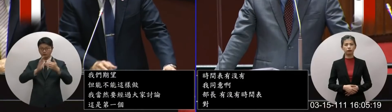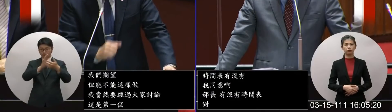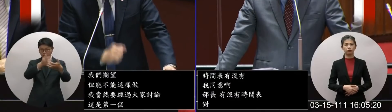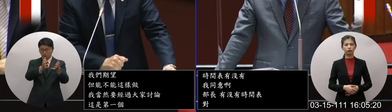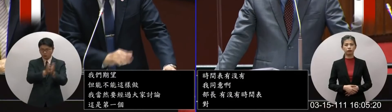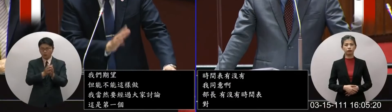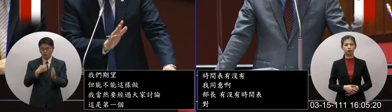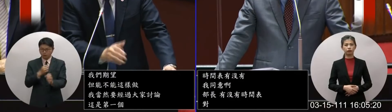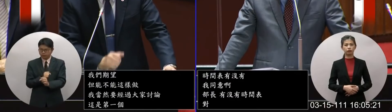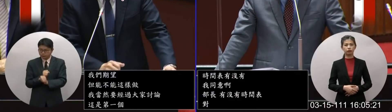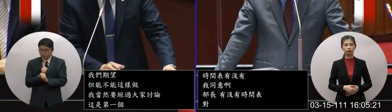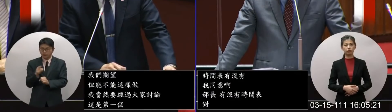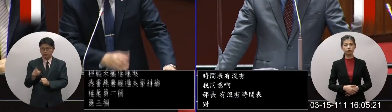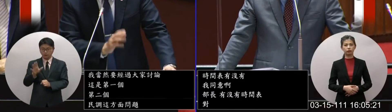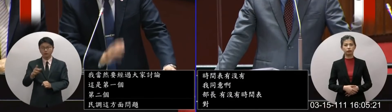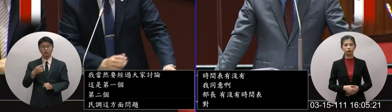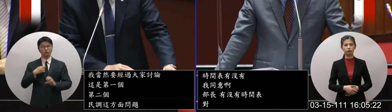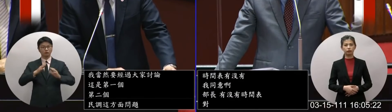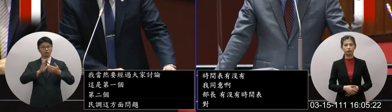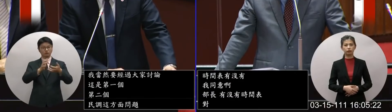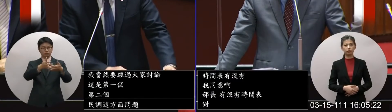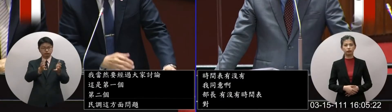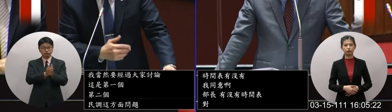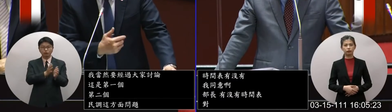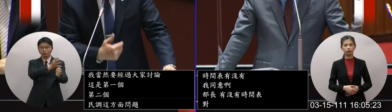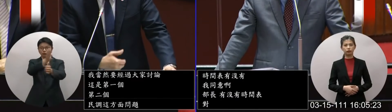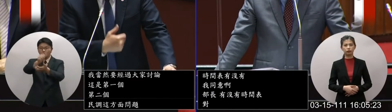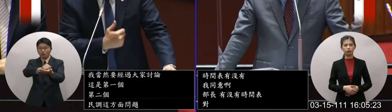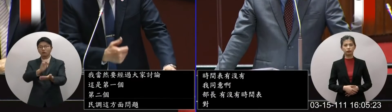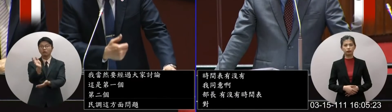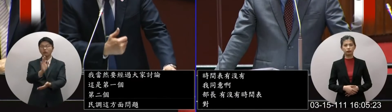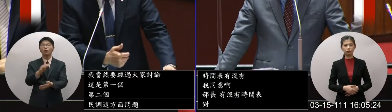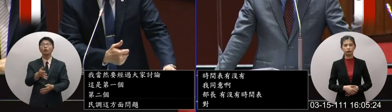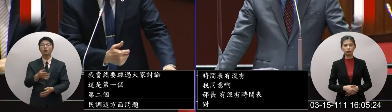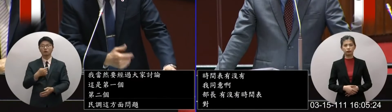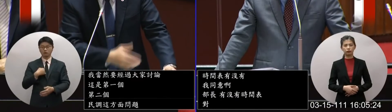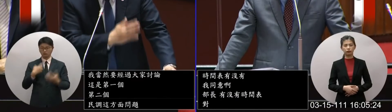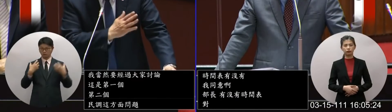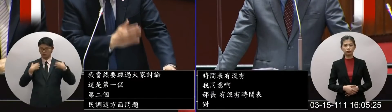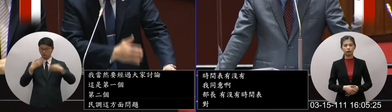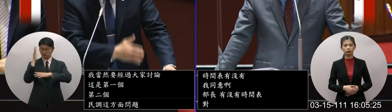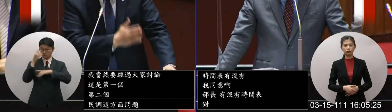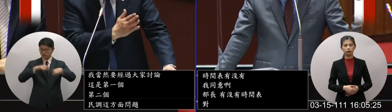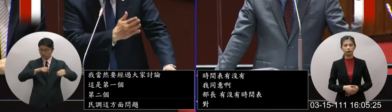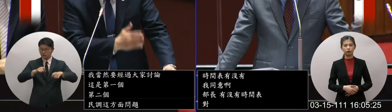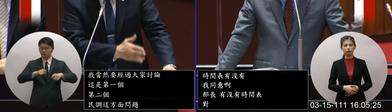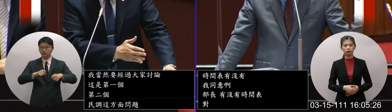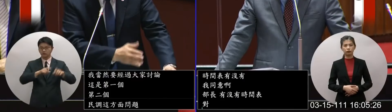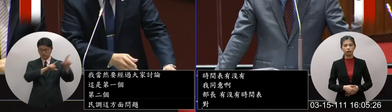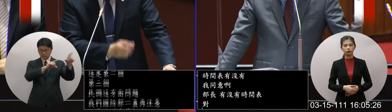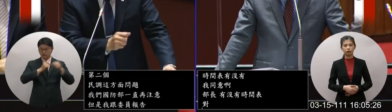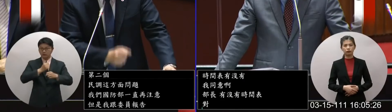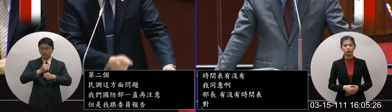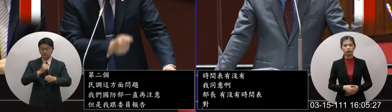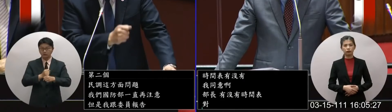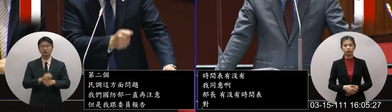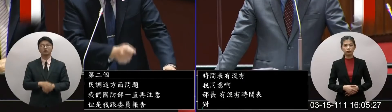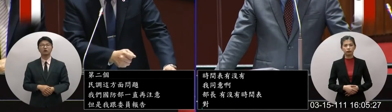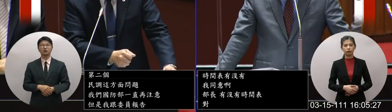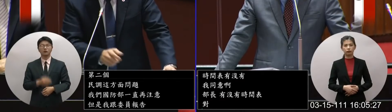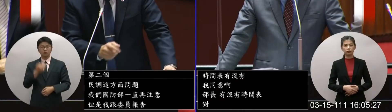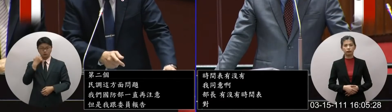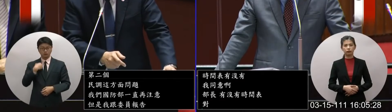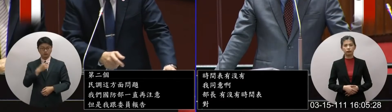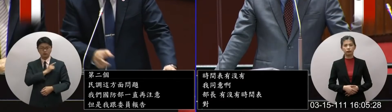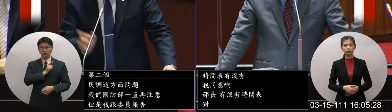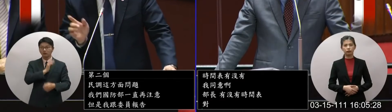员报告，我国防部不做民调，不做民调原因是因为我们是一个政策推动者。 但这个政策要拟定的话，假如说我们自己做